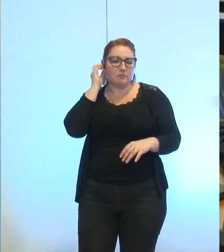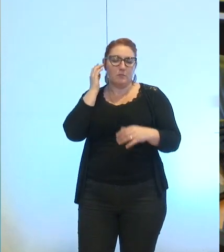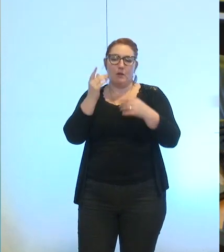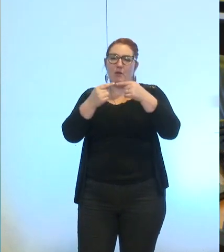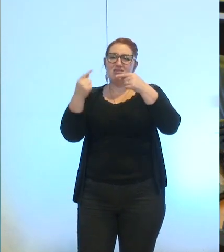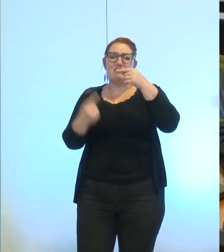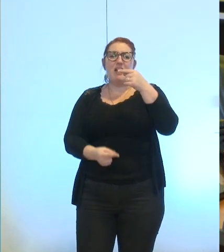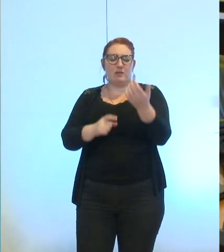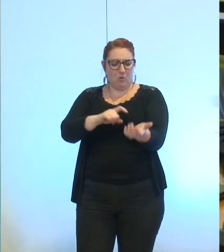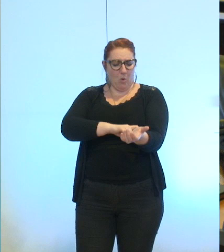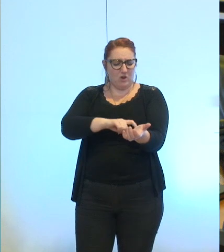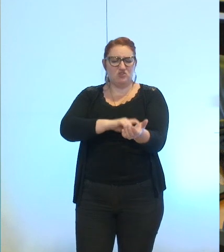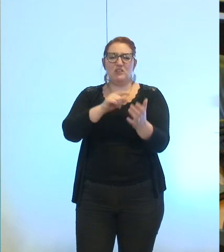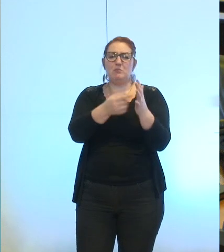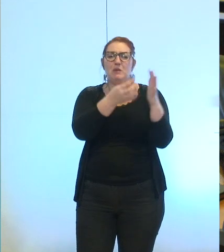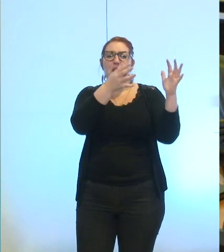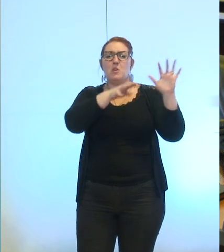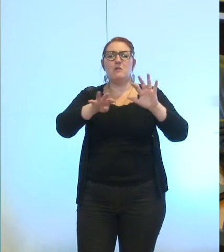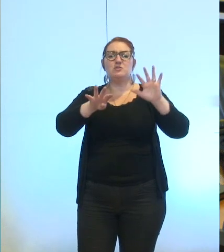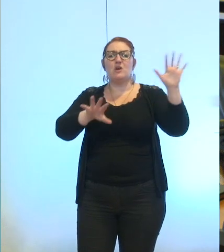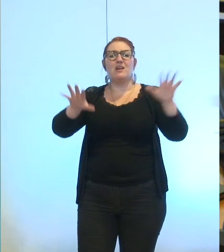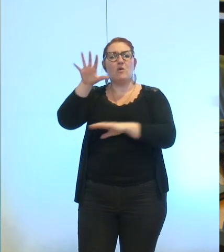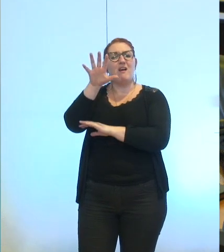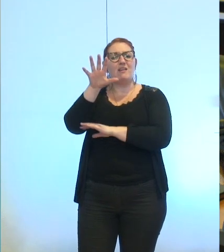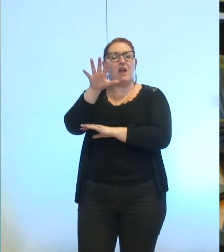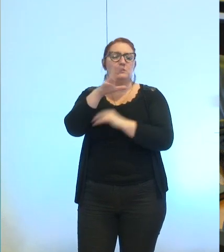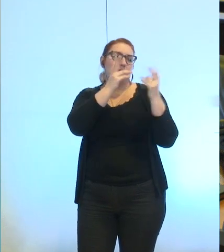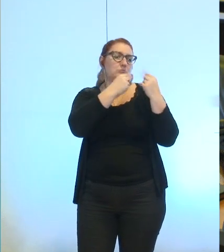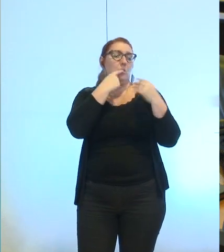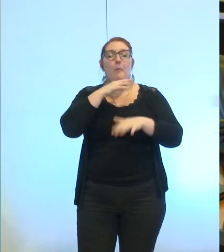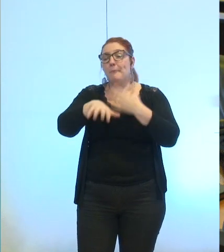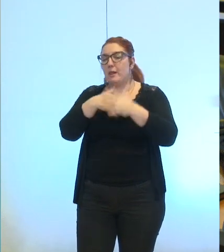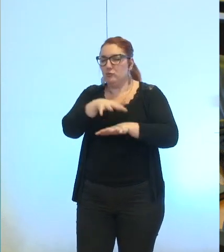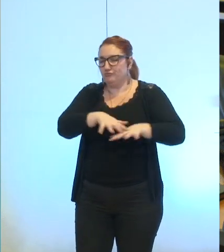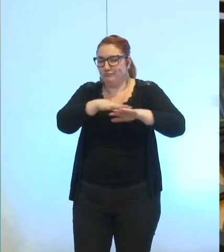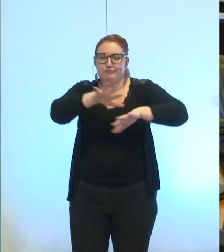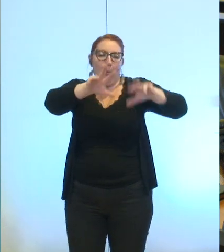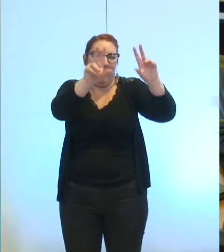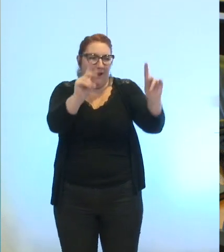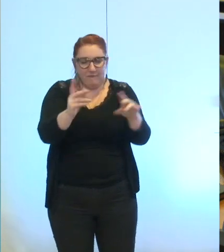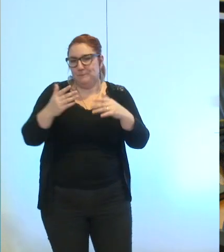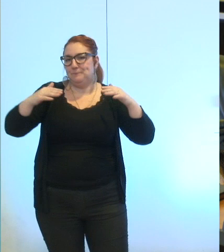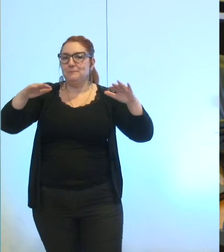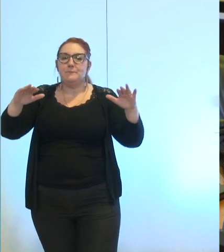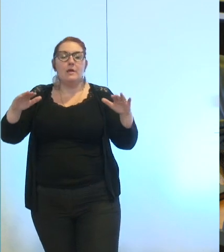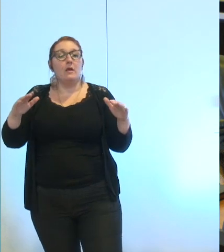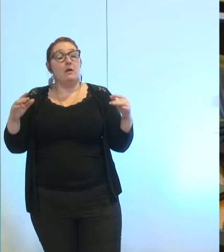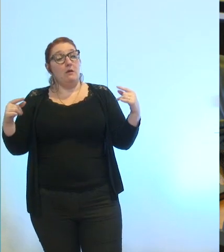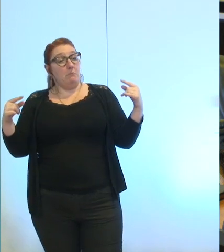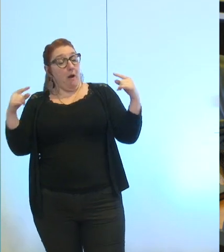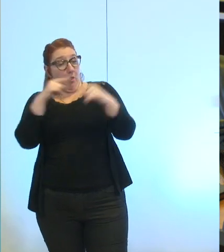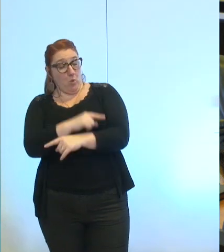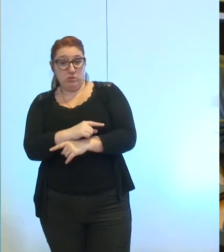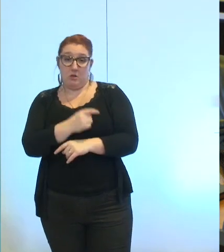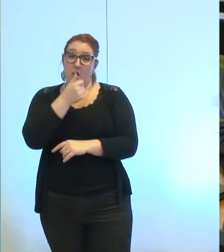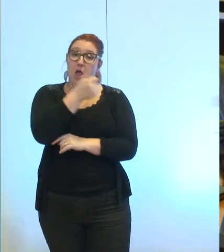1995 mais on mélangeant un peu tout mais c'est pas grave mais par contre